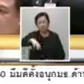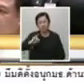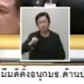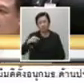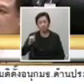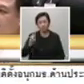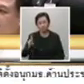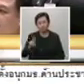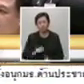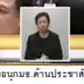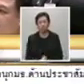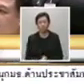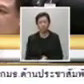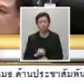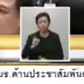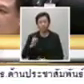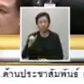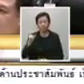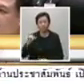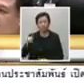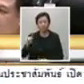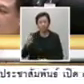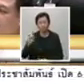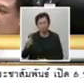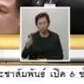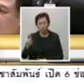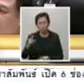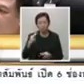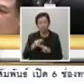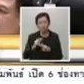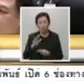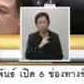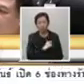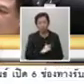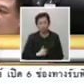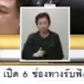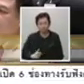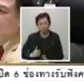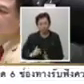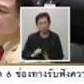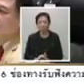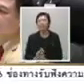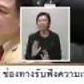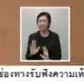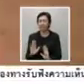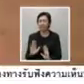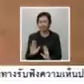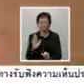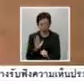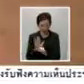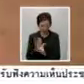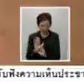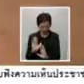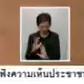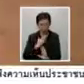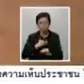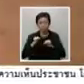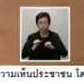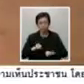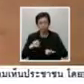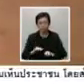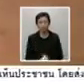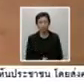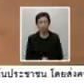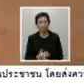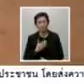ซึ่งจปรเนี่ยก็เป็นนามของพระเจ้าอยู่หัว กับท่านปรีนาครับพอแล้วนะครับผมวินิจฉัยไปแล้วเดี๋ยวผม